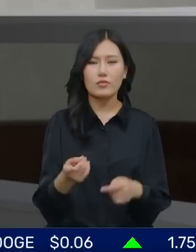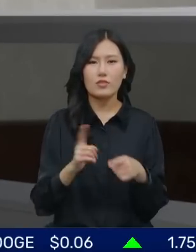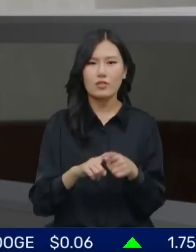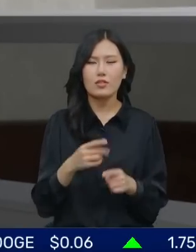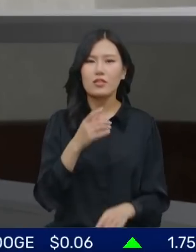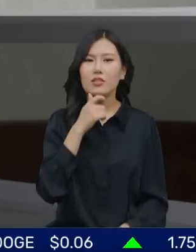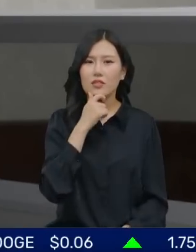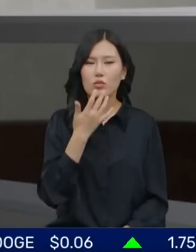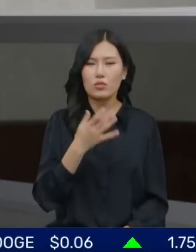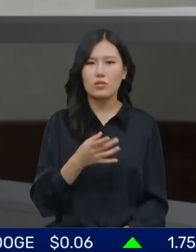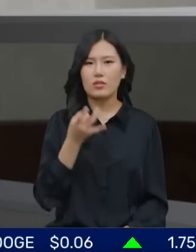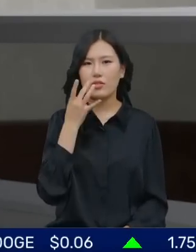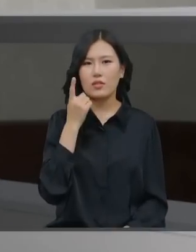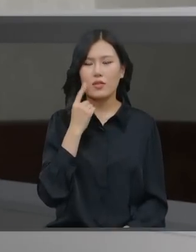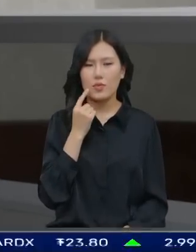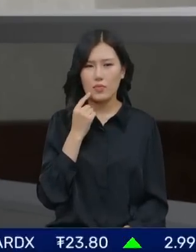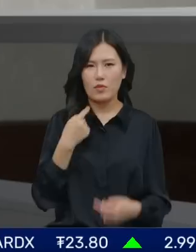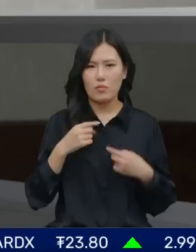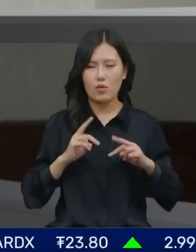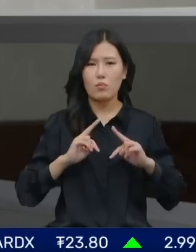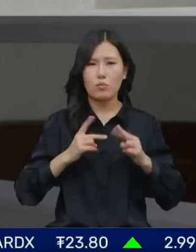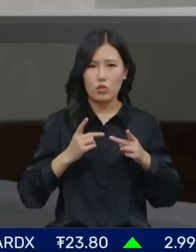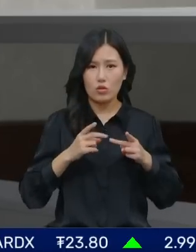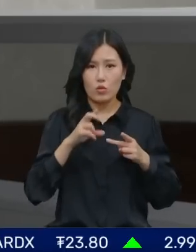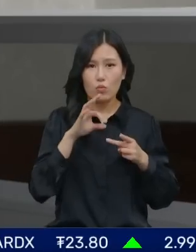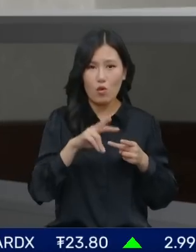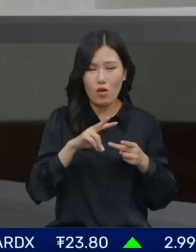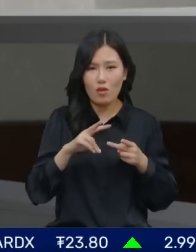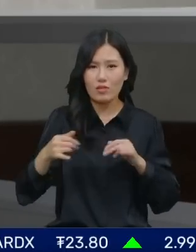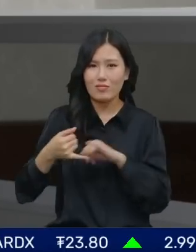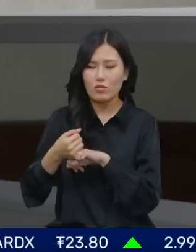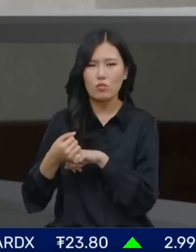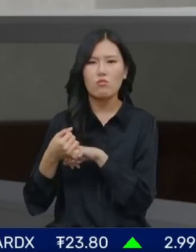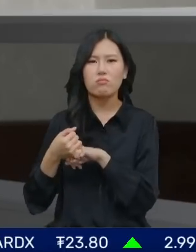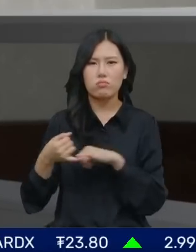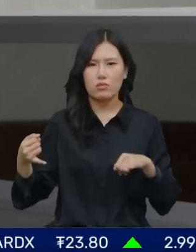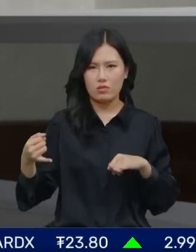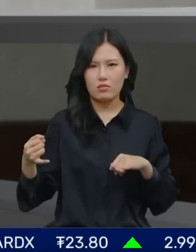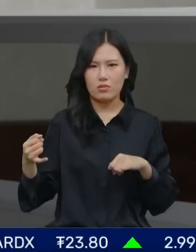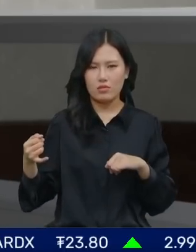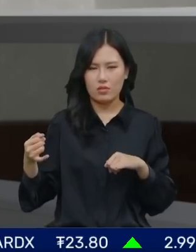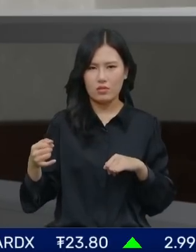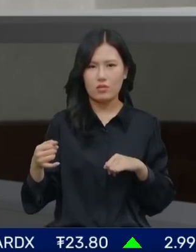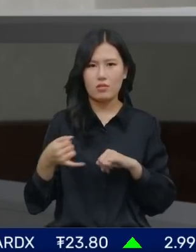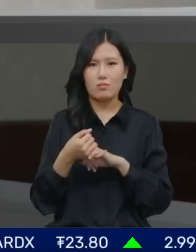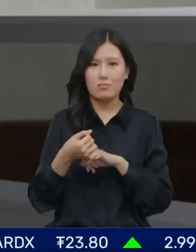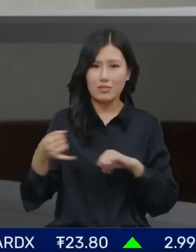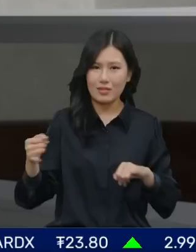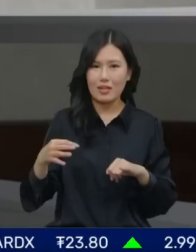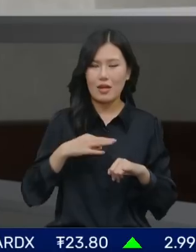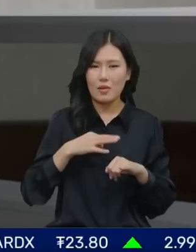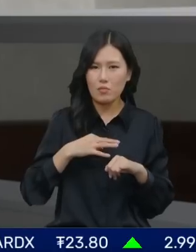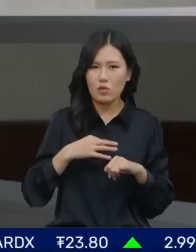хүүсээ солиулсан тохиолдолд гэрэлтийг цуцлана. Гэхдээ цуцлсан ч гэсэн буцаагаад нөгөө маргаан таасуудлууд хэмдэх үлдэх шүү дээ.